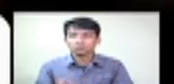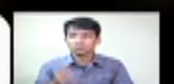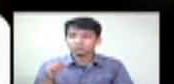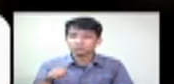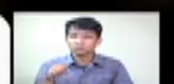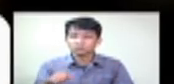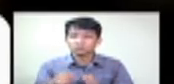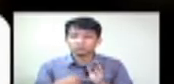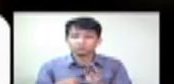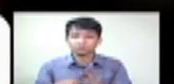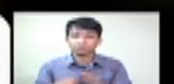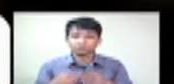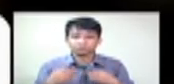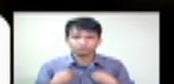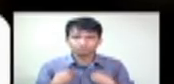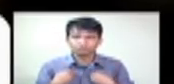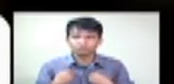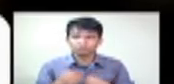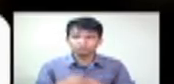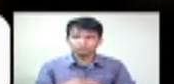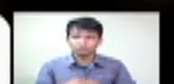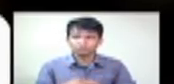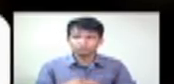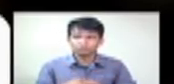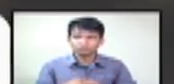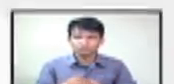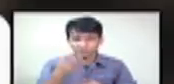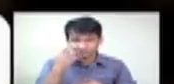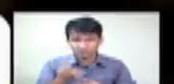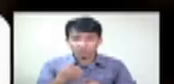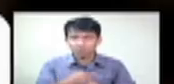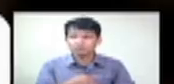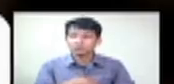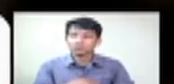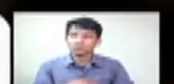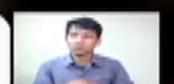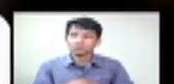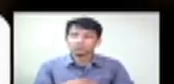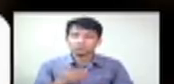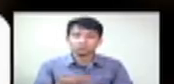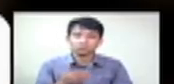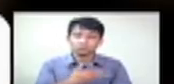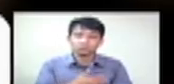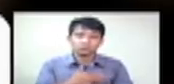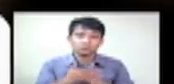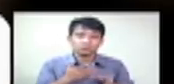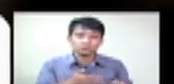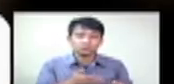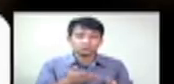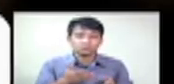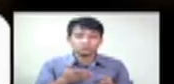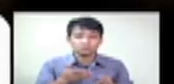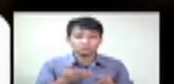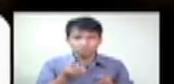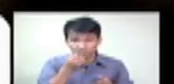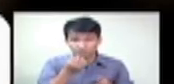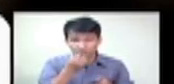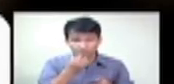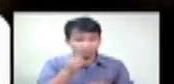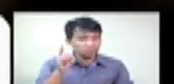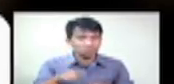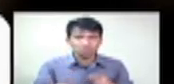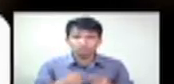sa gusto nila, magagalit sila. Mga tinatira lang po yung mga pagkain namin sir.